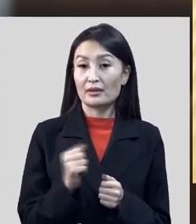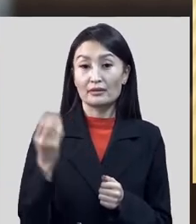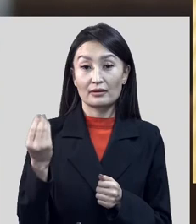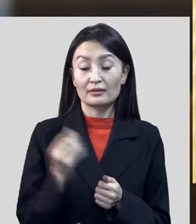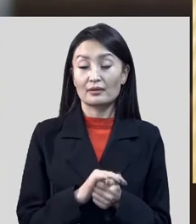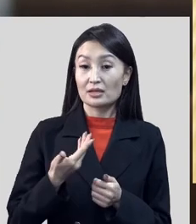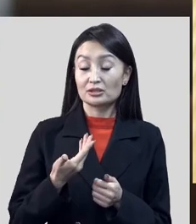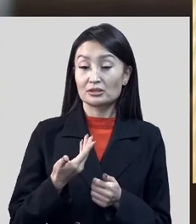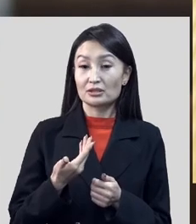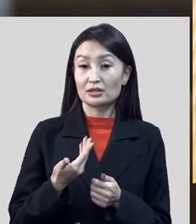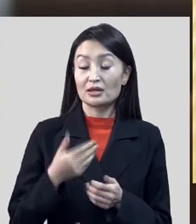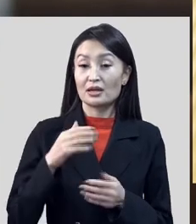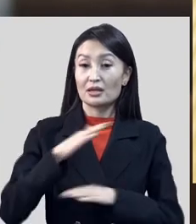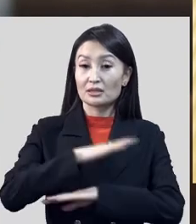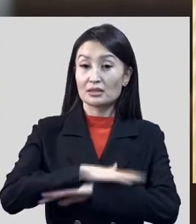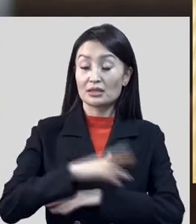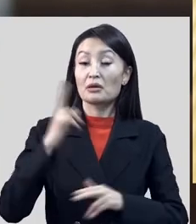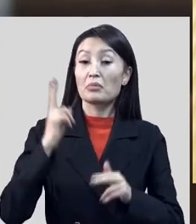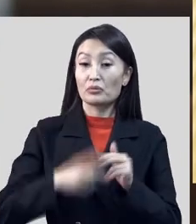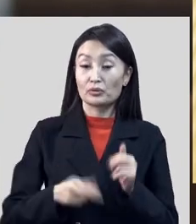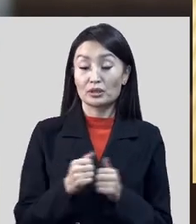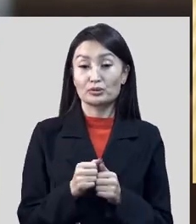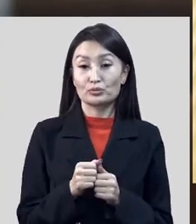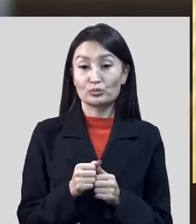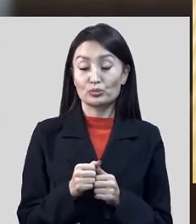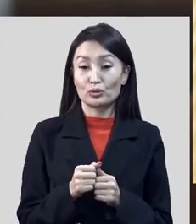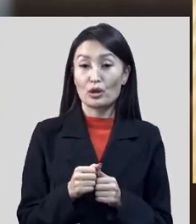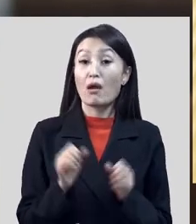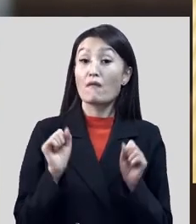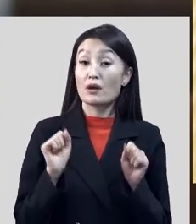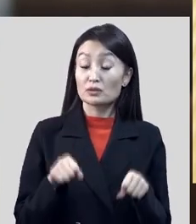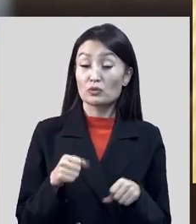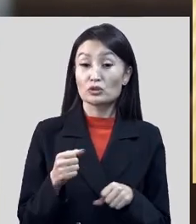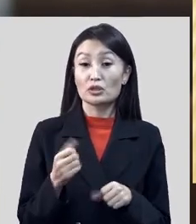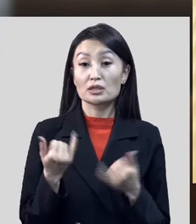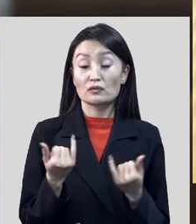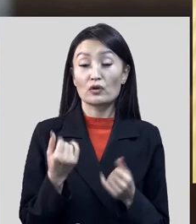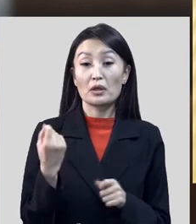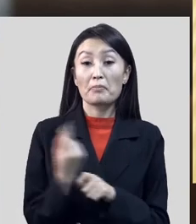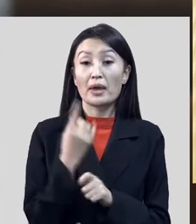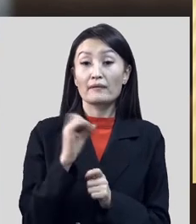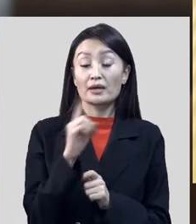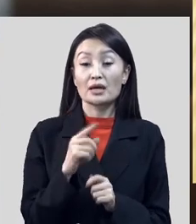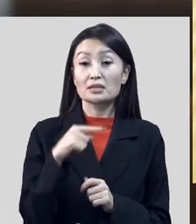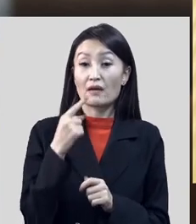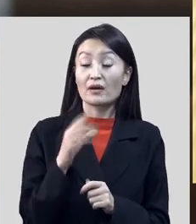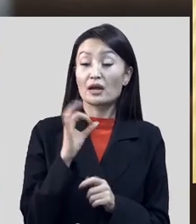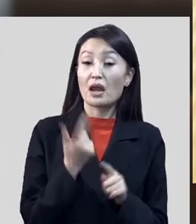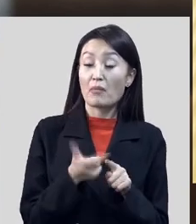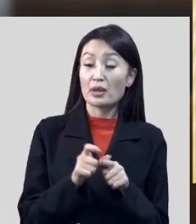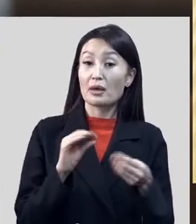наше занятие подходит концу возможно мы сегодня впервые говорили так много об этой